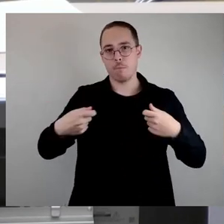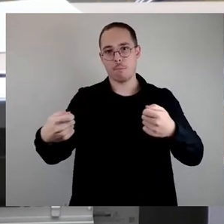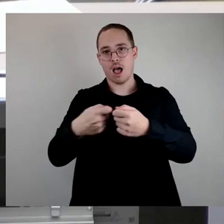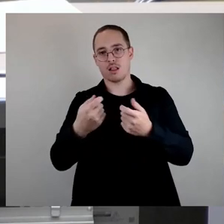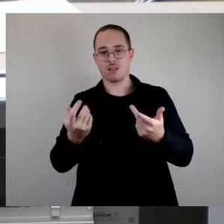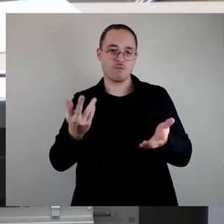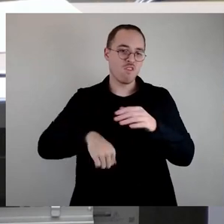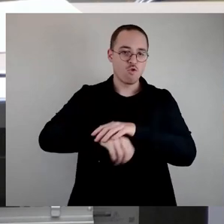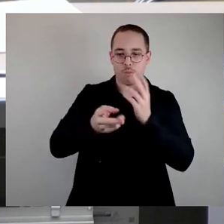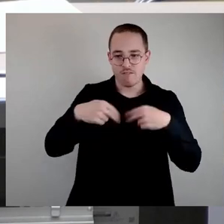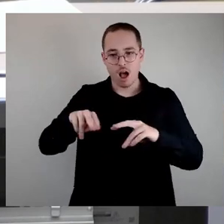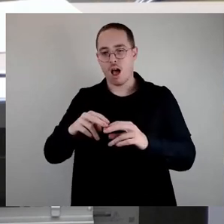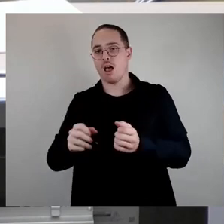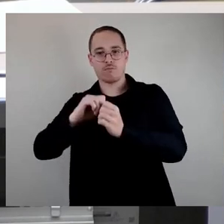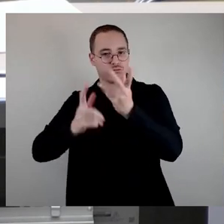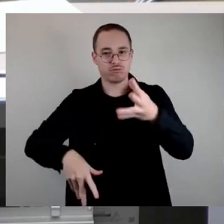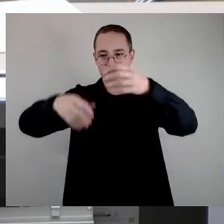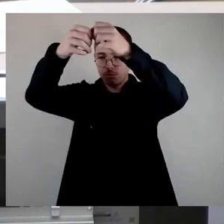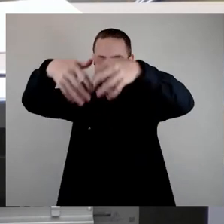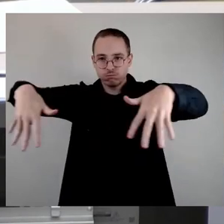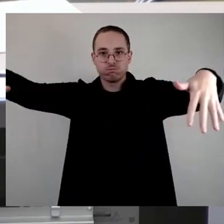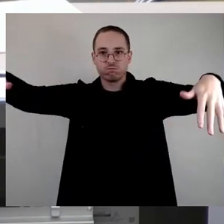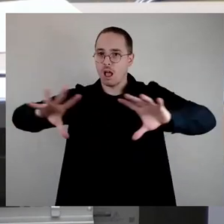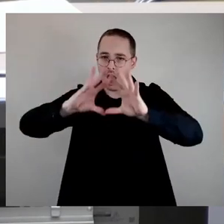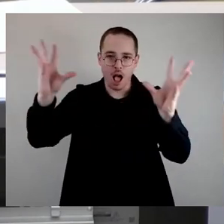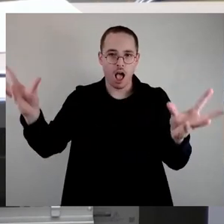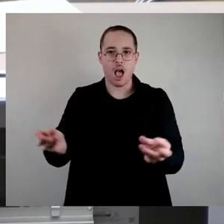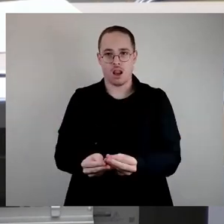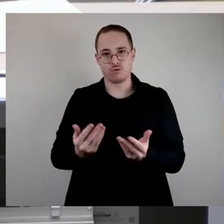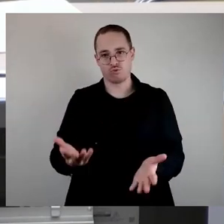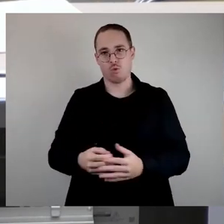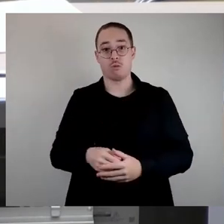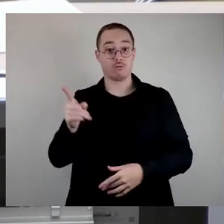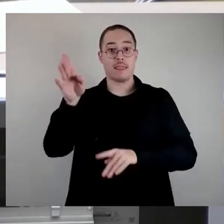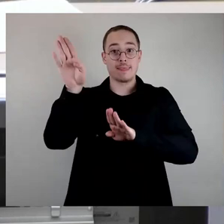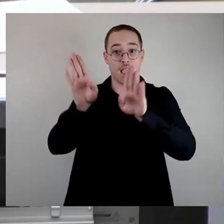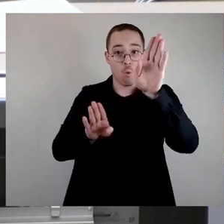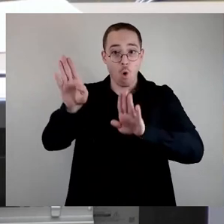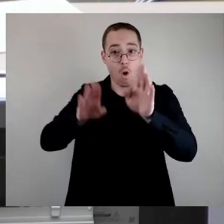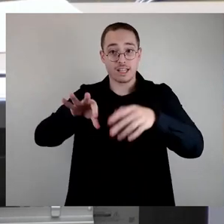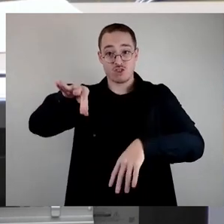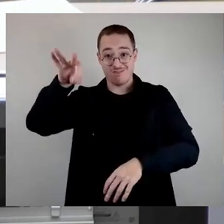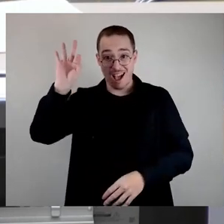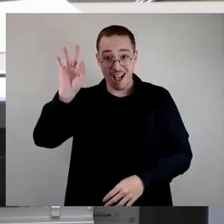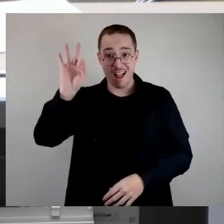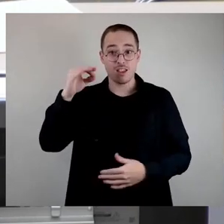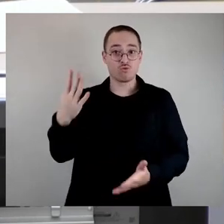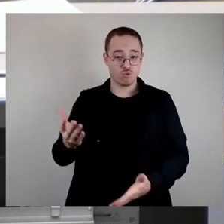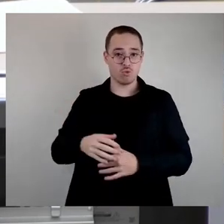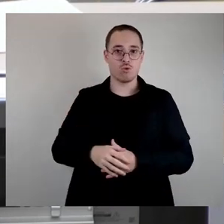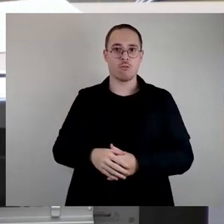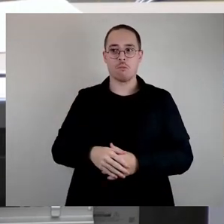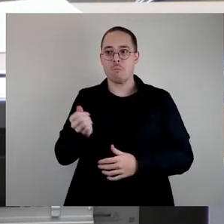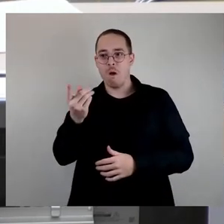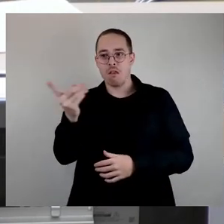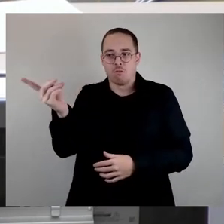Fachrichtungen, alle Sektionen, die Fußballsport betreiben, und der wird demokratisch gewählt, der macht eine demokratische Willensbildung. Die Vereine machen sowieso, was sie wollen.